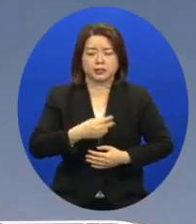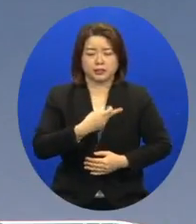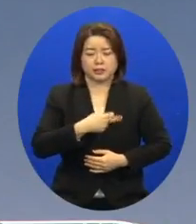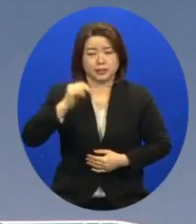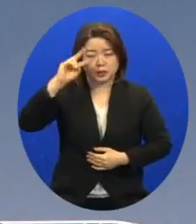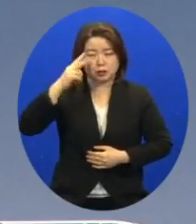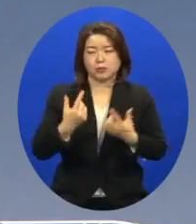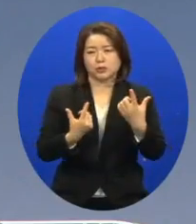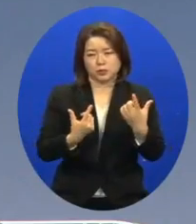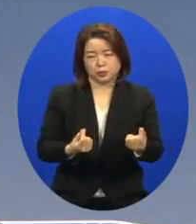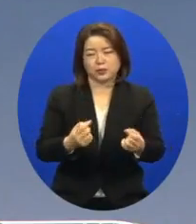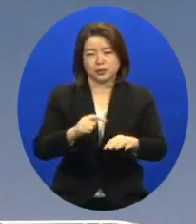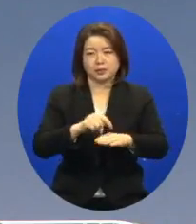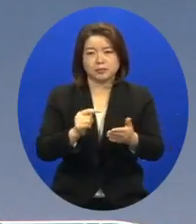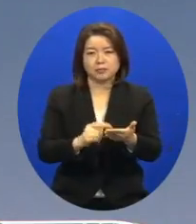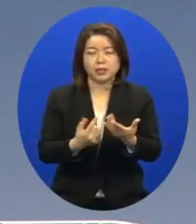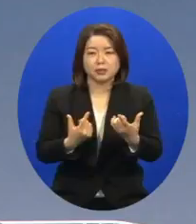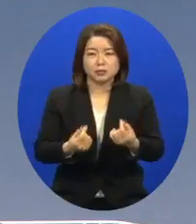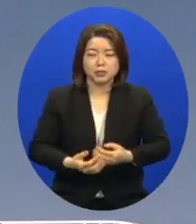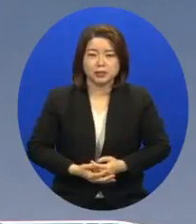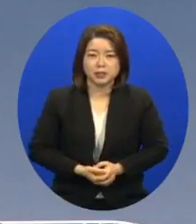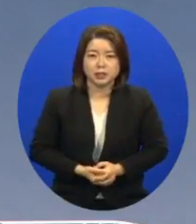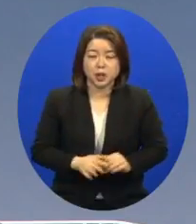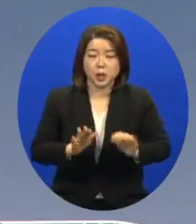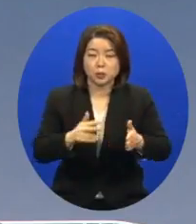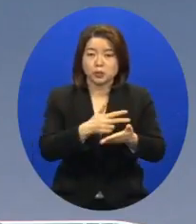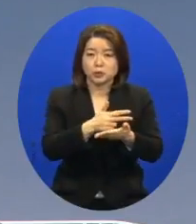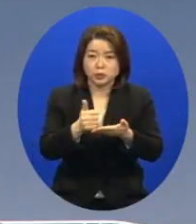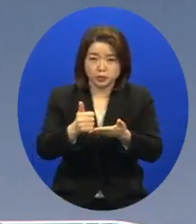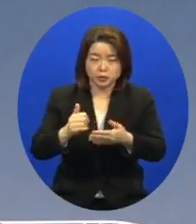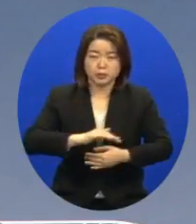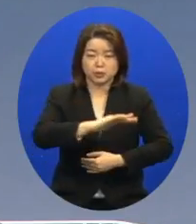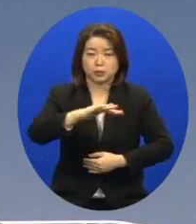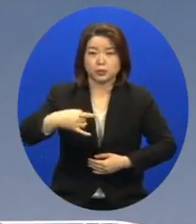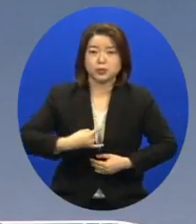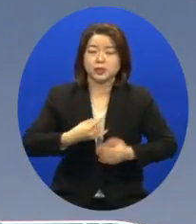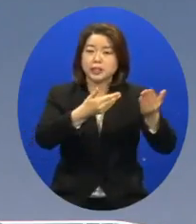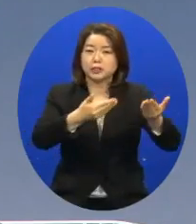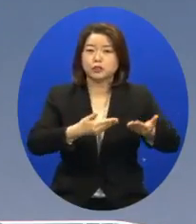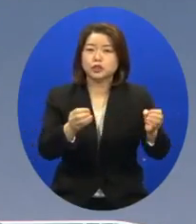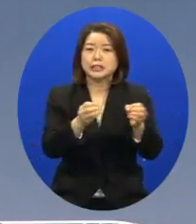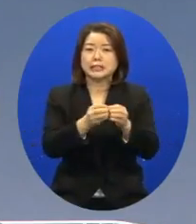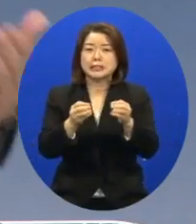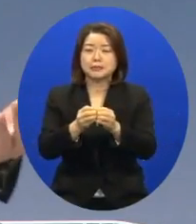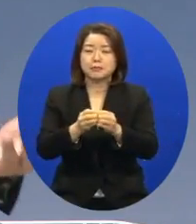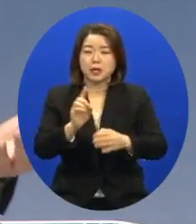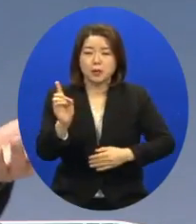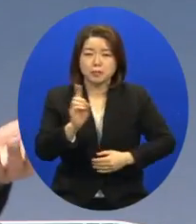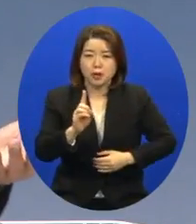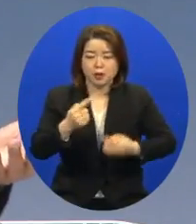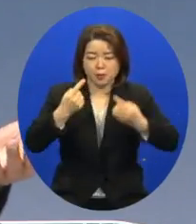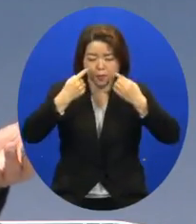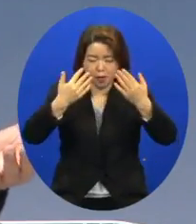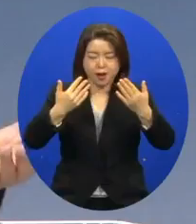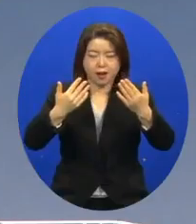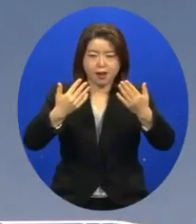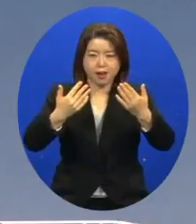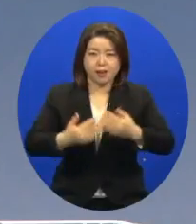심정이었습니다 오늘 주님께서 우리에게 주시는 메시지는 아주 명확합니다